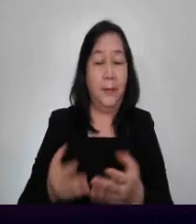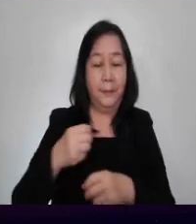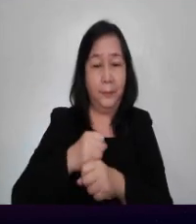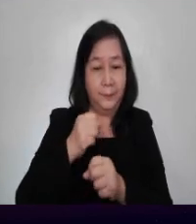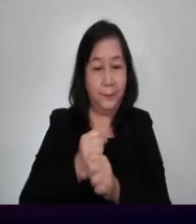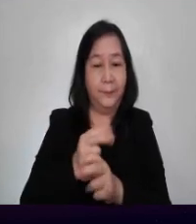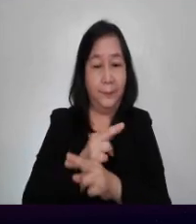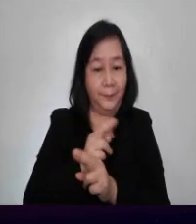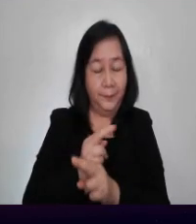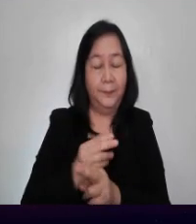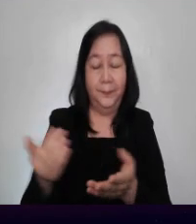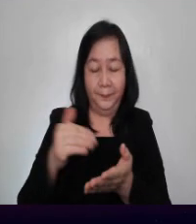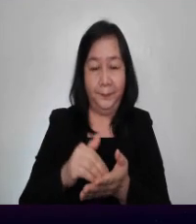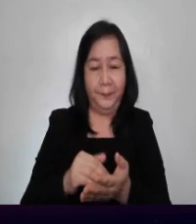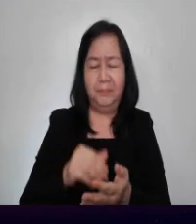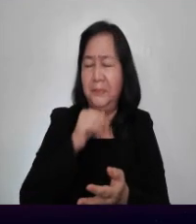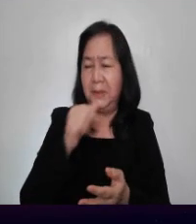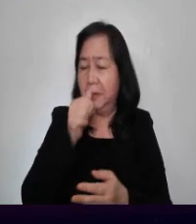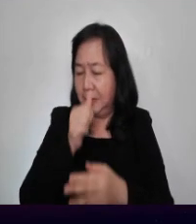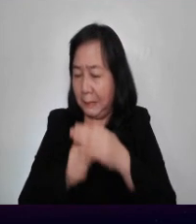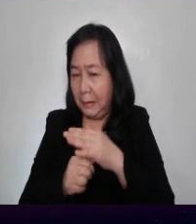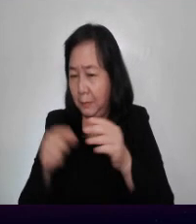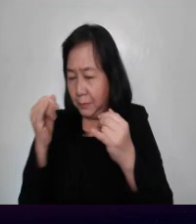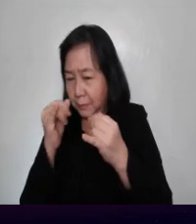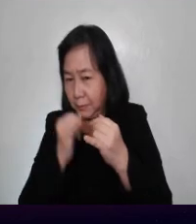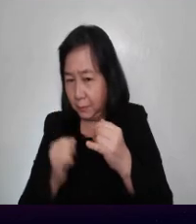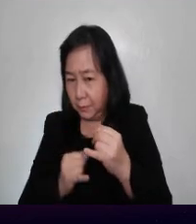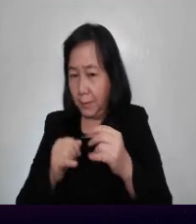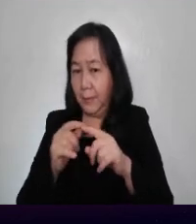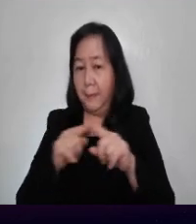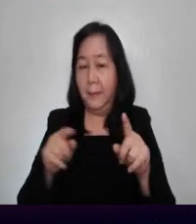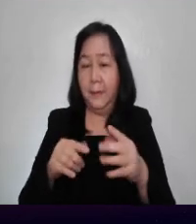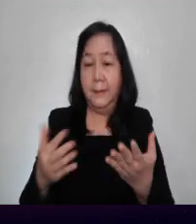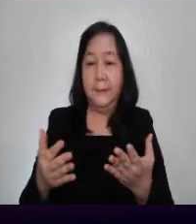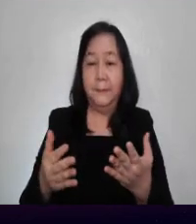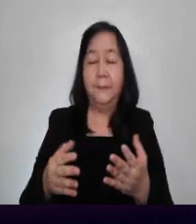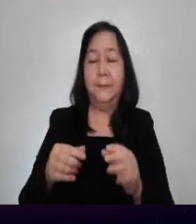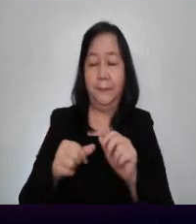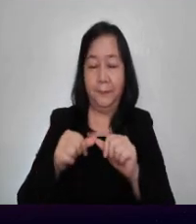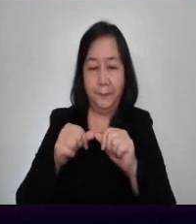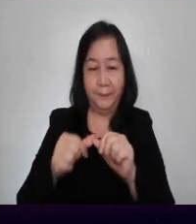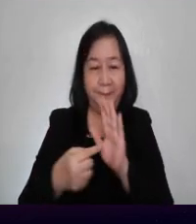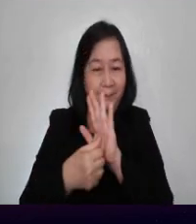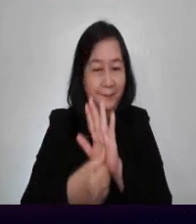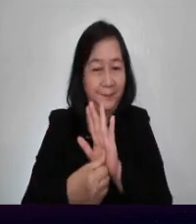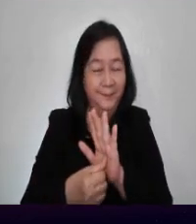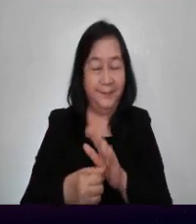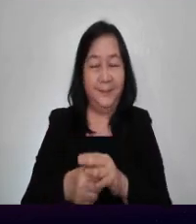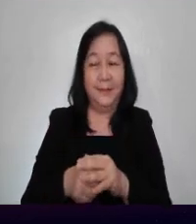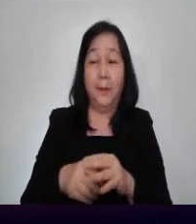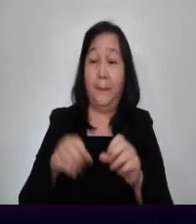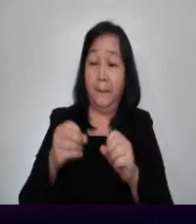upang buuin muli ito. Hindi nila tinatago ang mga lamat, kung hindi binibigyan diin. Kaya mas nagiging